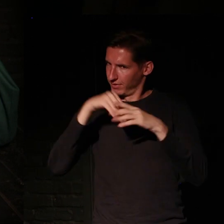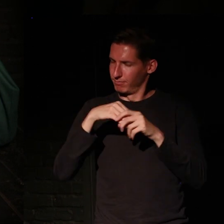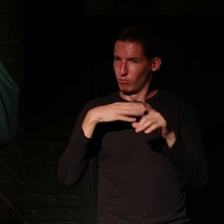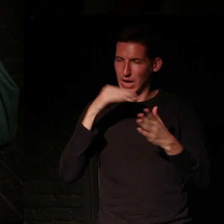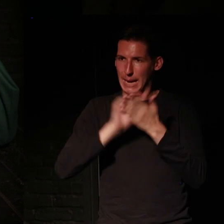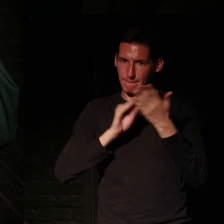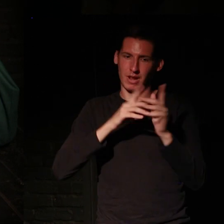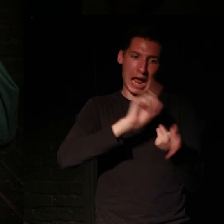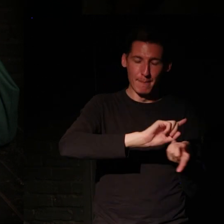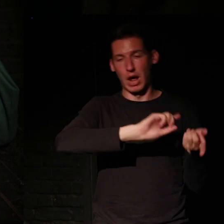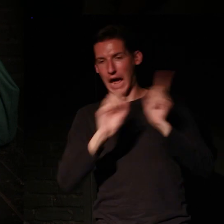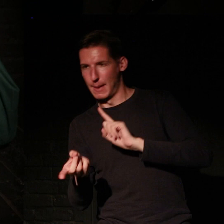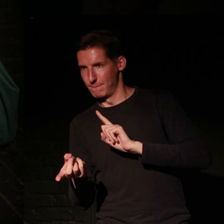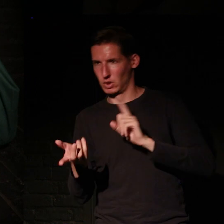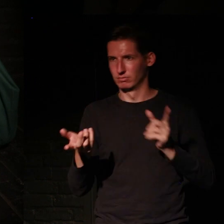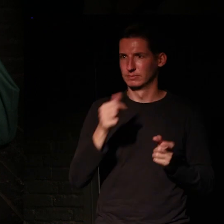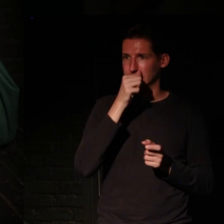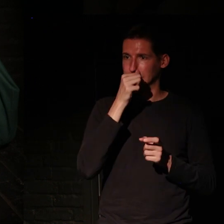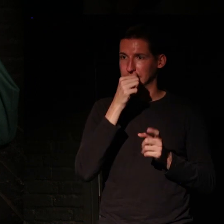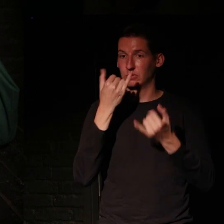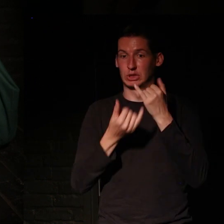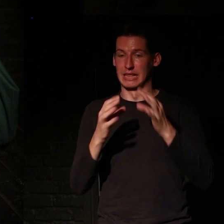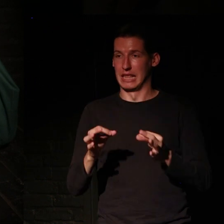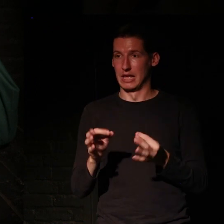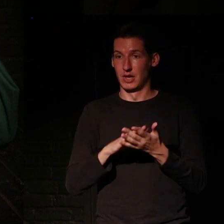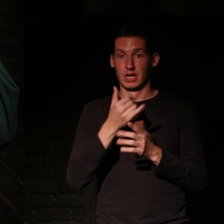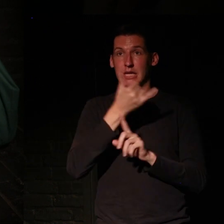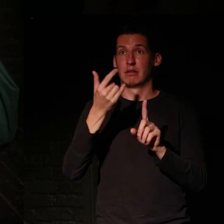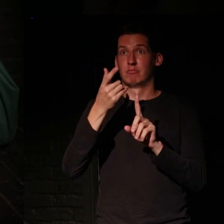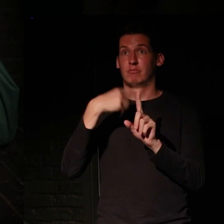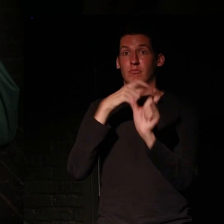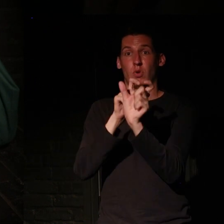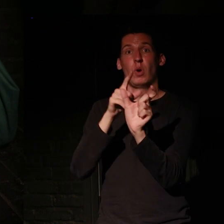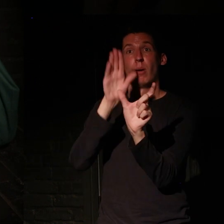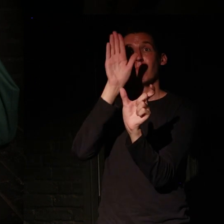napisać tak albo tak. Teraz, jeżeli chodzi o imię Boga,